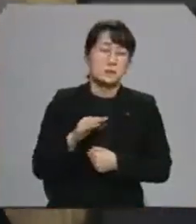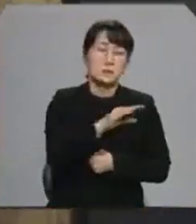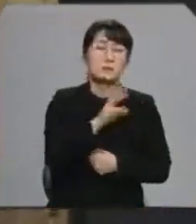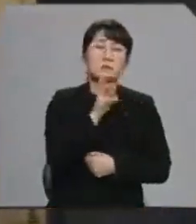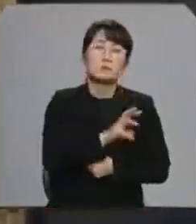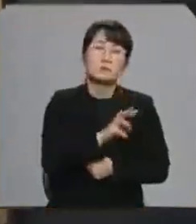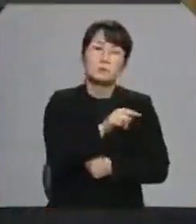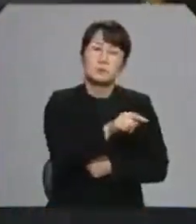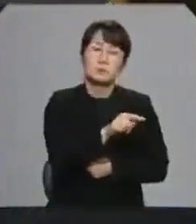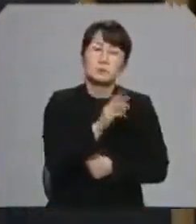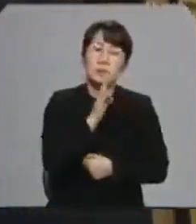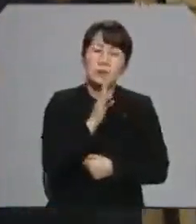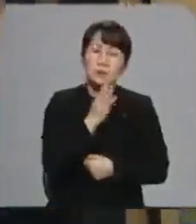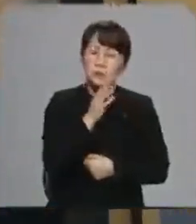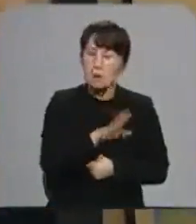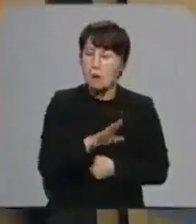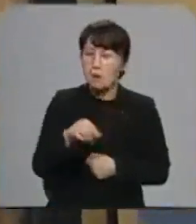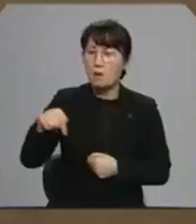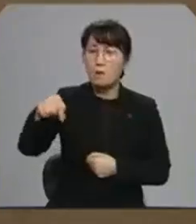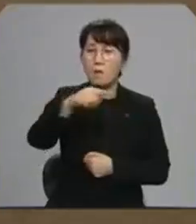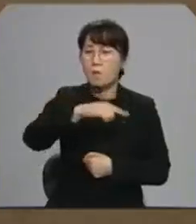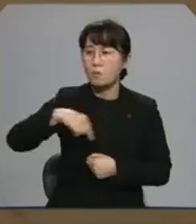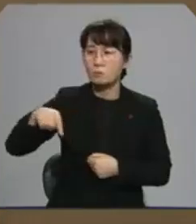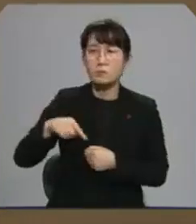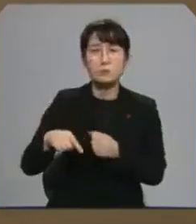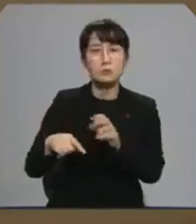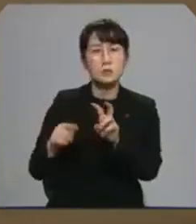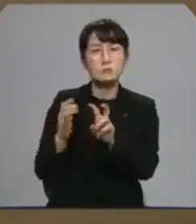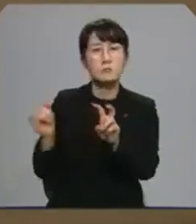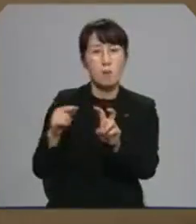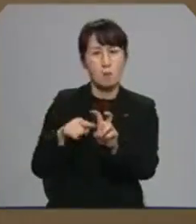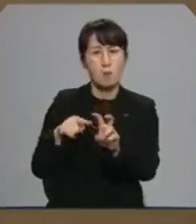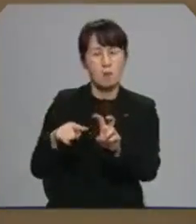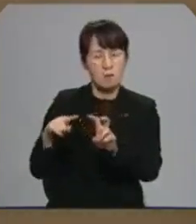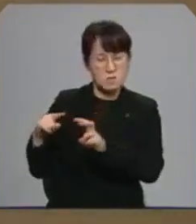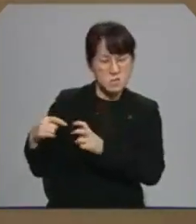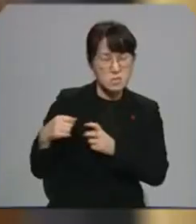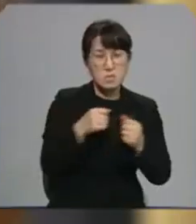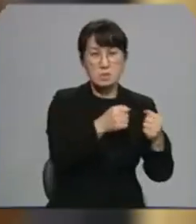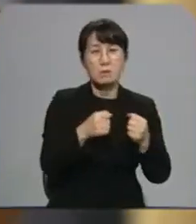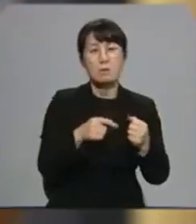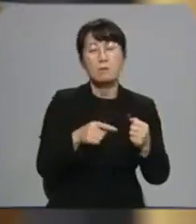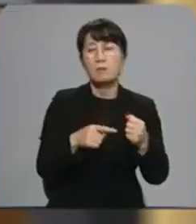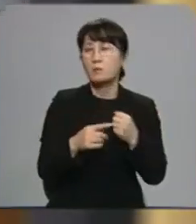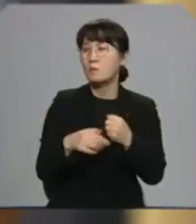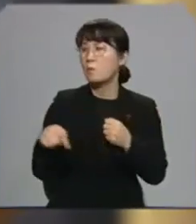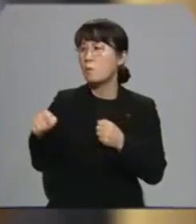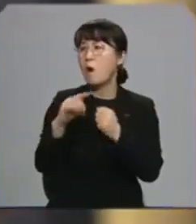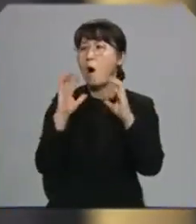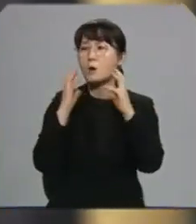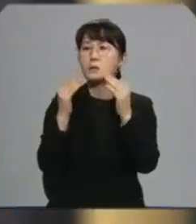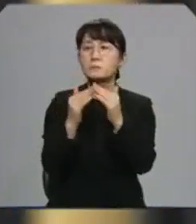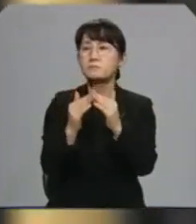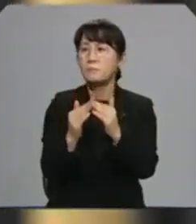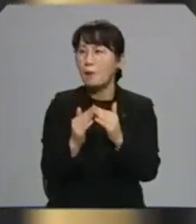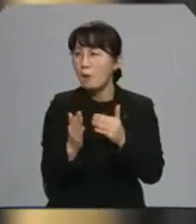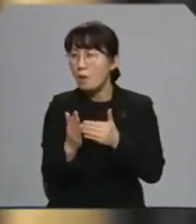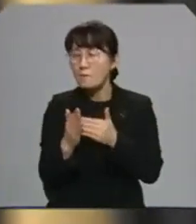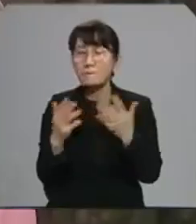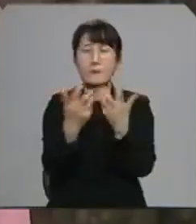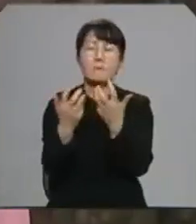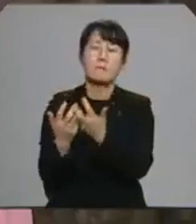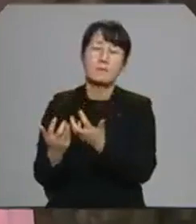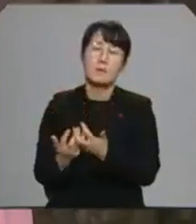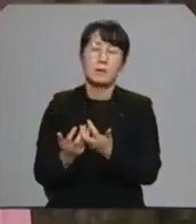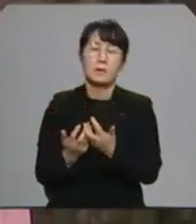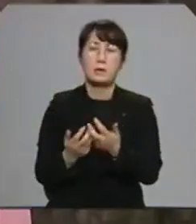다니는 달성군 구지면 유아는 20명이 넘습니다. 인근 어린이집은 자리가 없기 때문입니다.